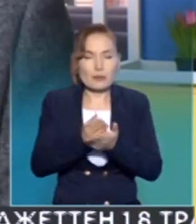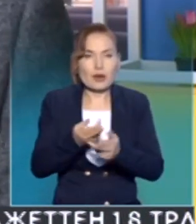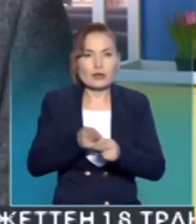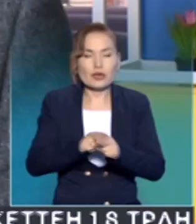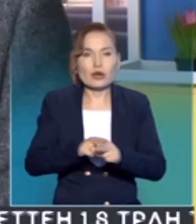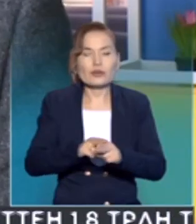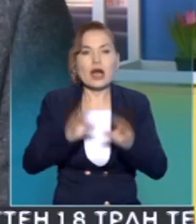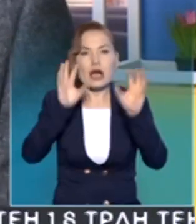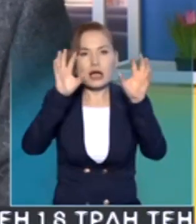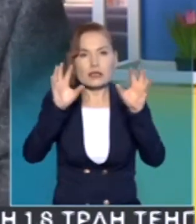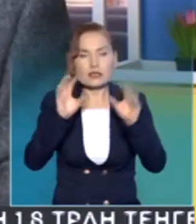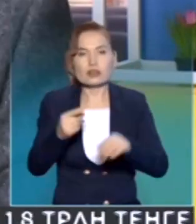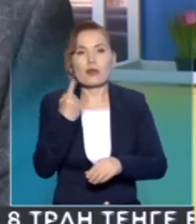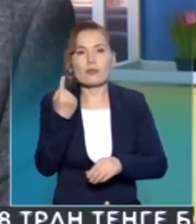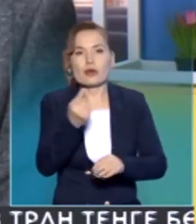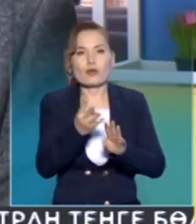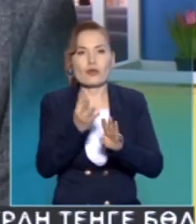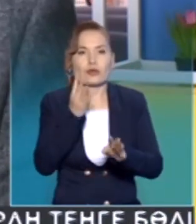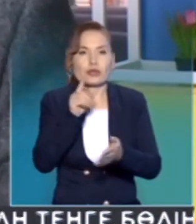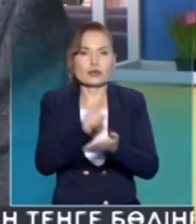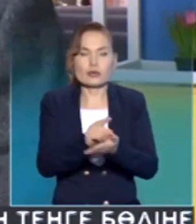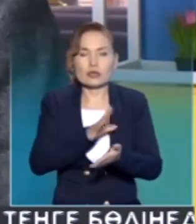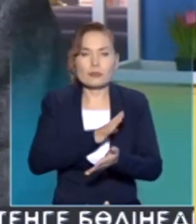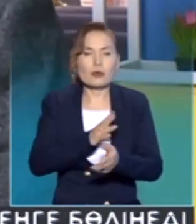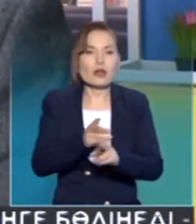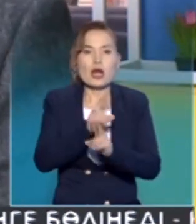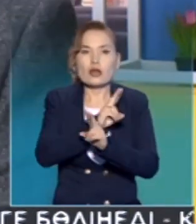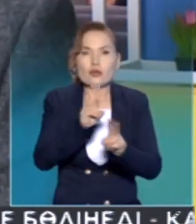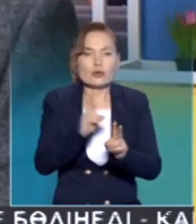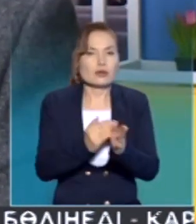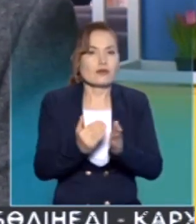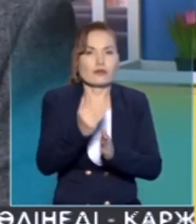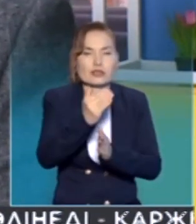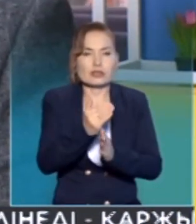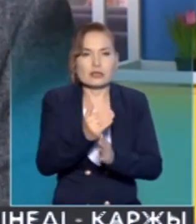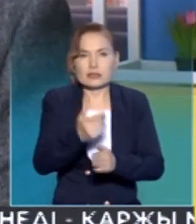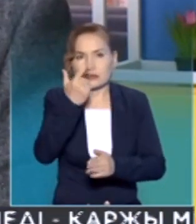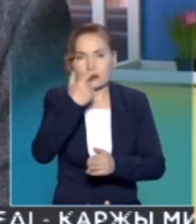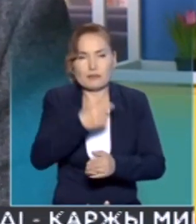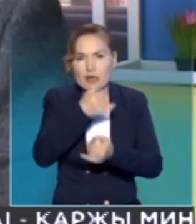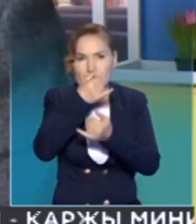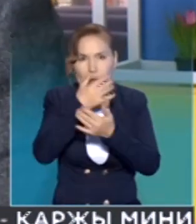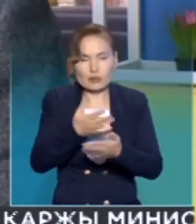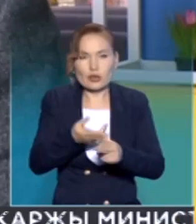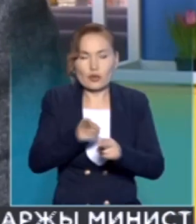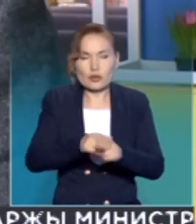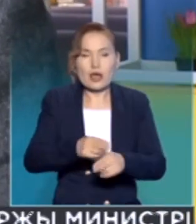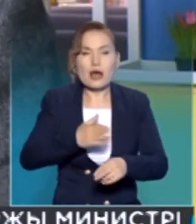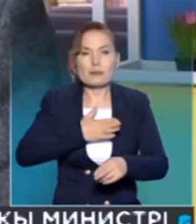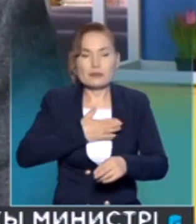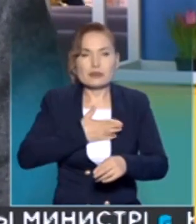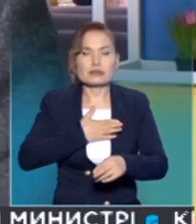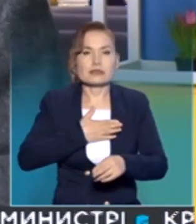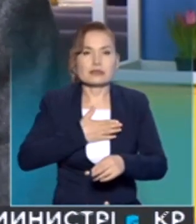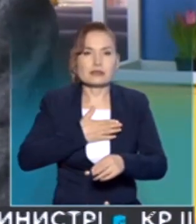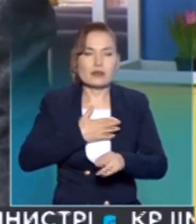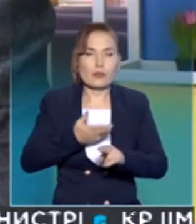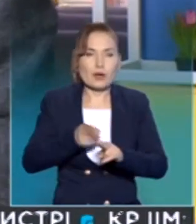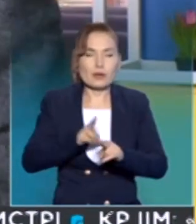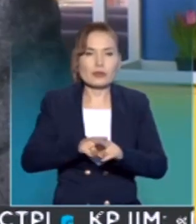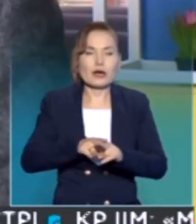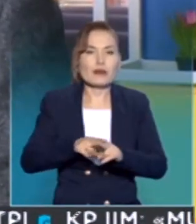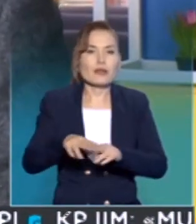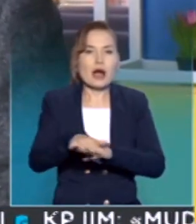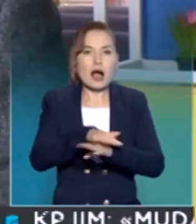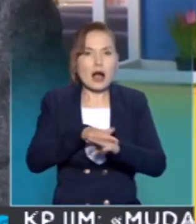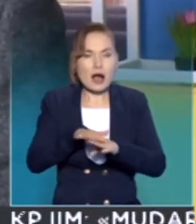конституцияда бірінші орында тұр. И біреу өзін жоғары санайым деп, өзіне иммунитет бірдемеден қашқан секілді, бізде халықта айтып отырғанда